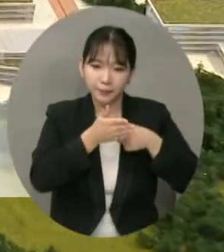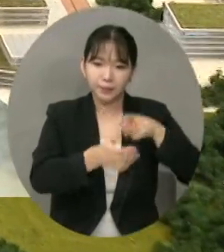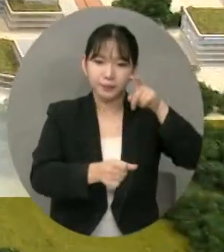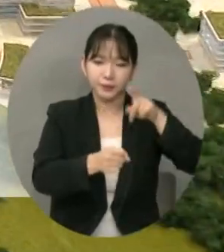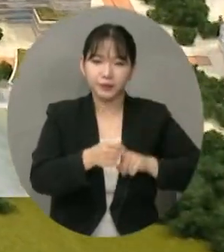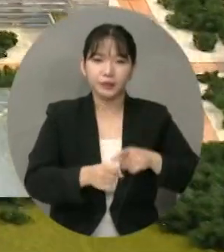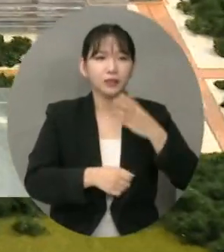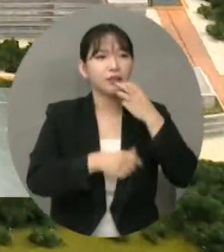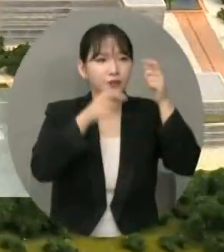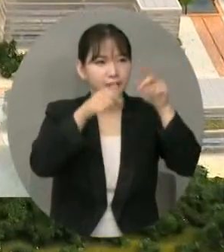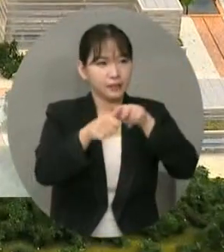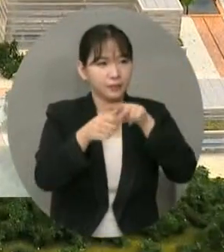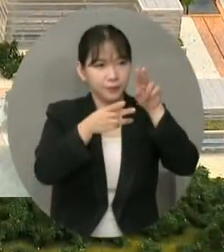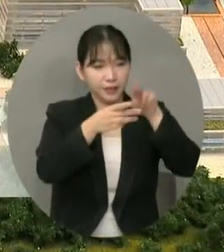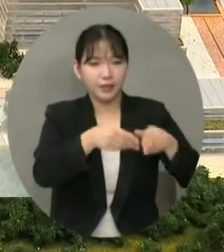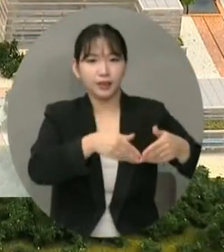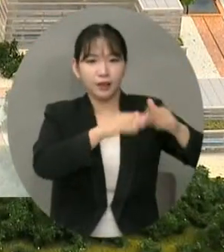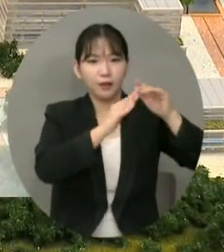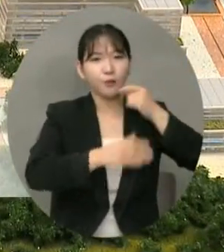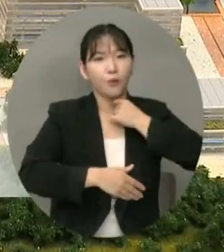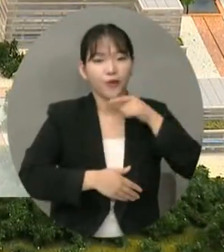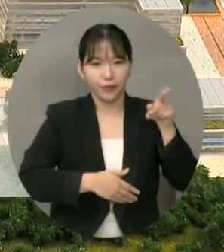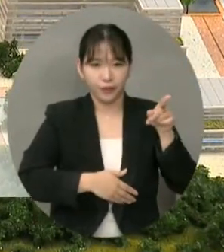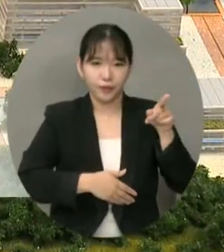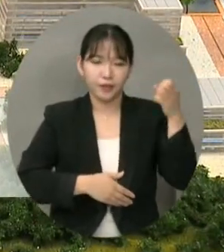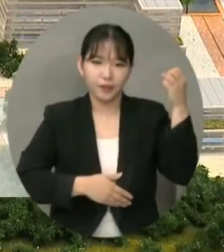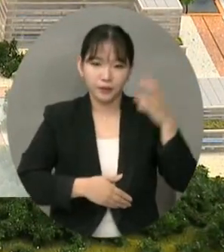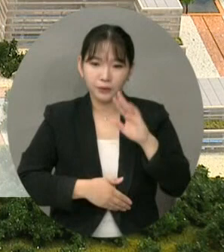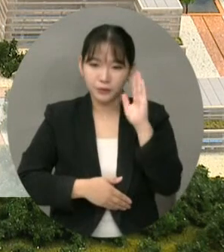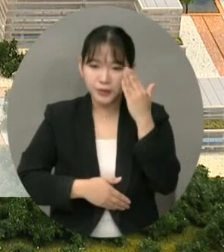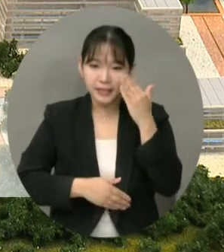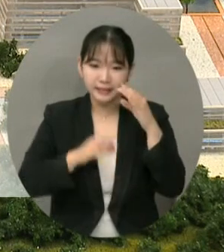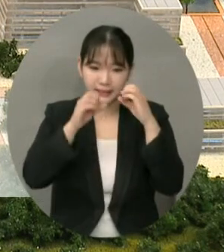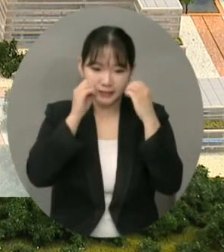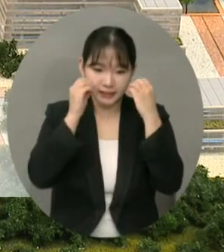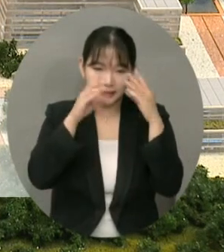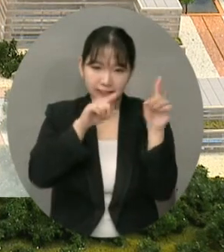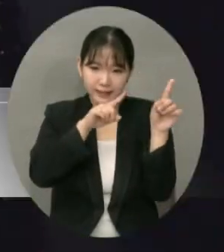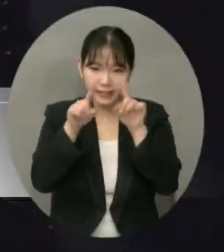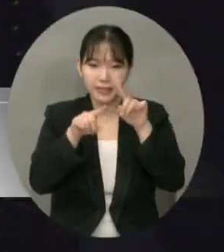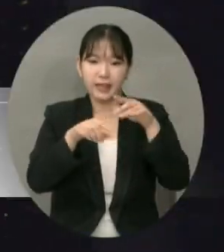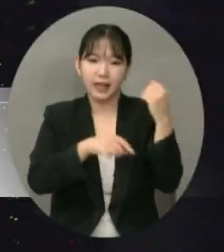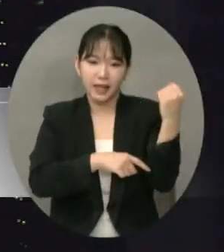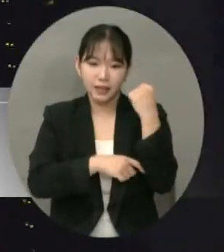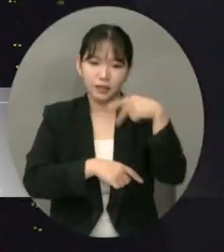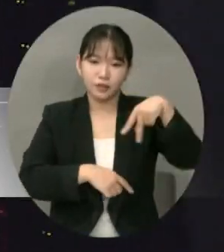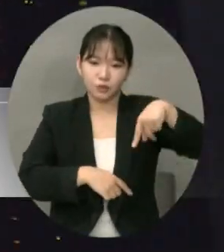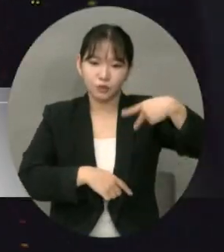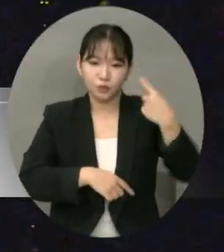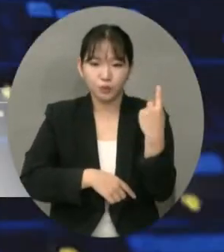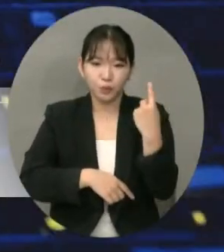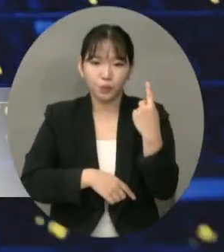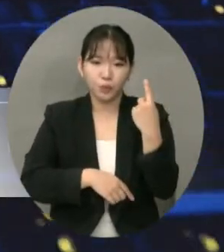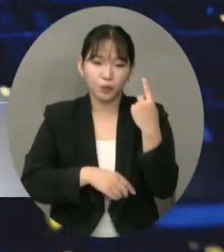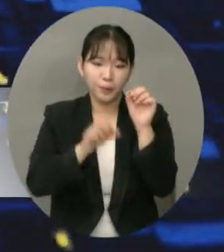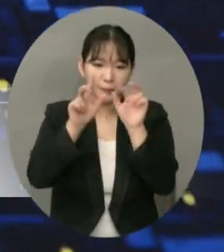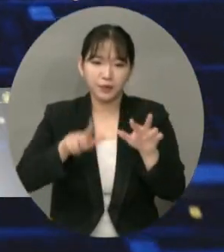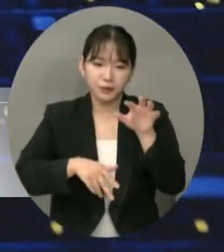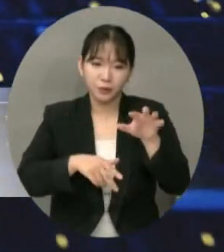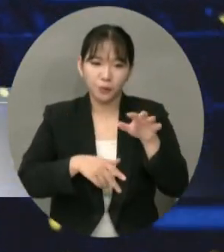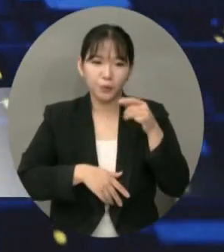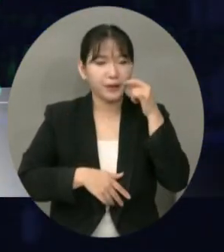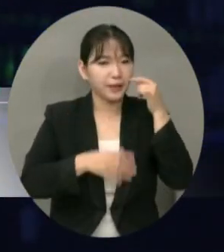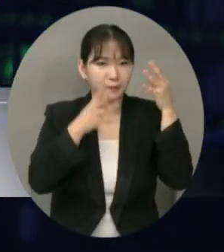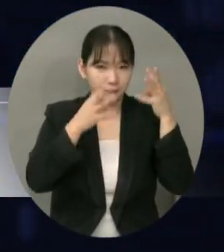이유로 수도권 데이터 센터 설립을 원하 데다 최근 신재생 에너지로 분류된 수소 연료전지 발전소가 각광을